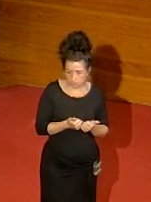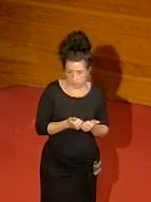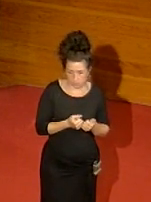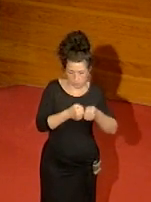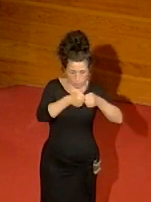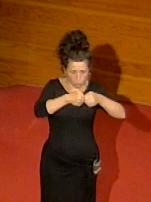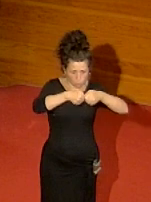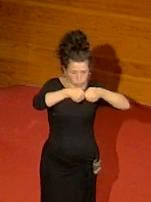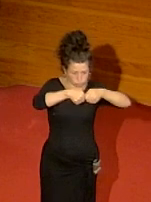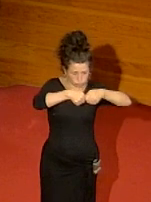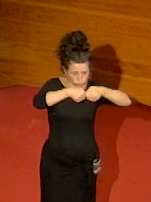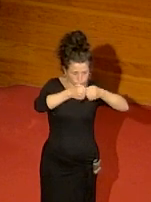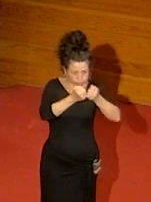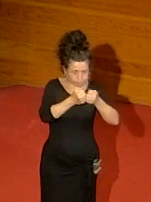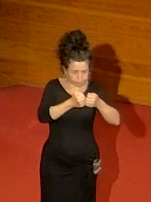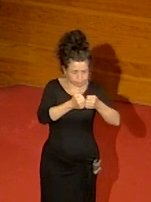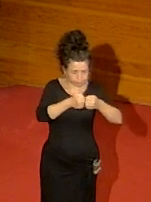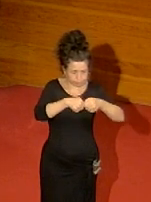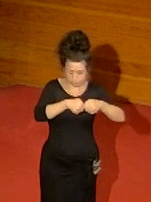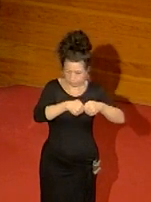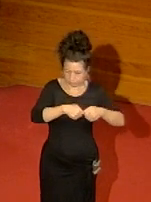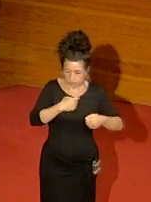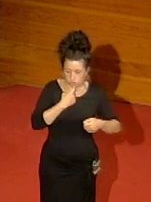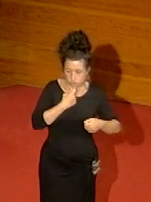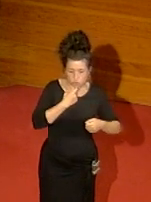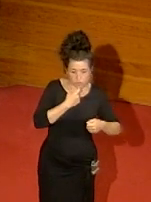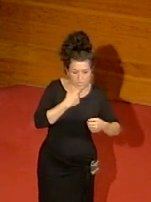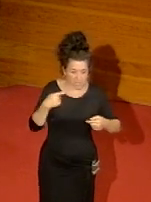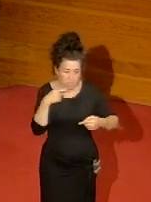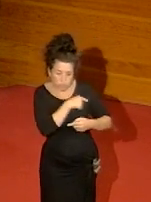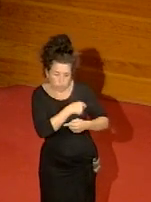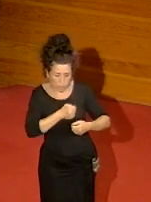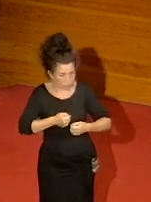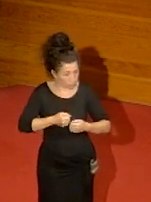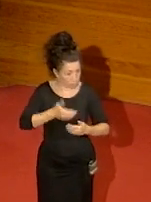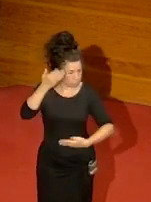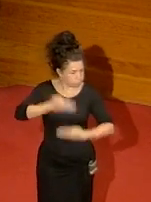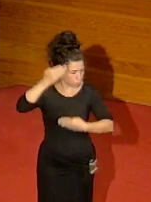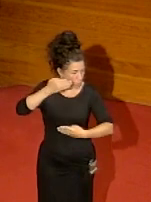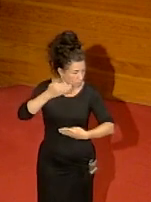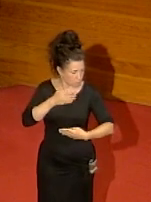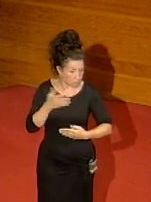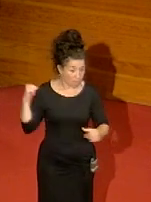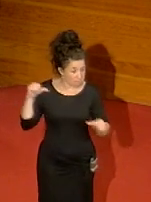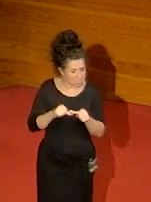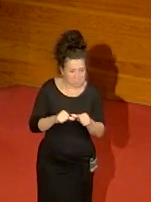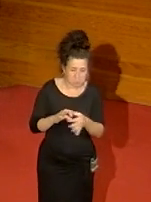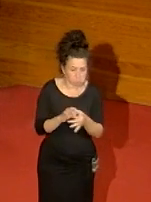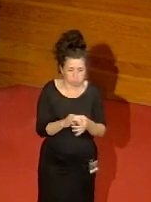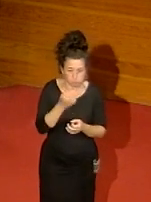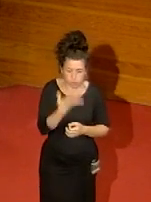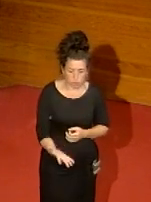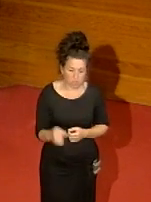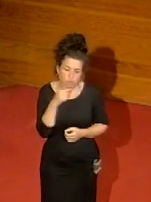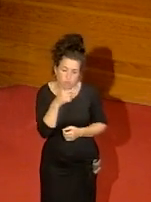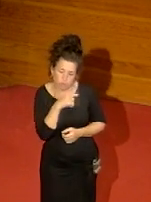kortina bat, ez? Hortxe, Finlandia eta Errusia artean, orain arte harreman ona zuten, Errusia eta Errusiarrak Finlandiara